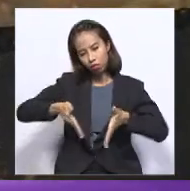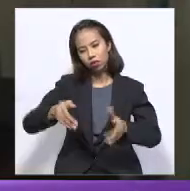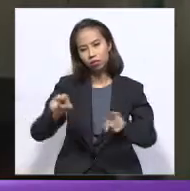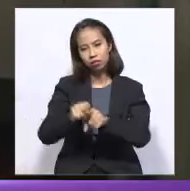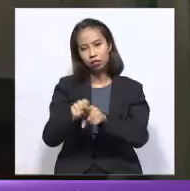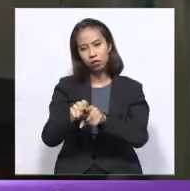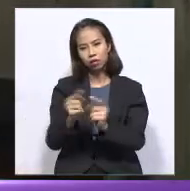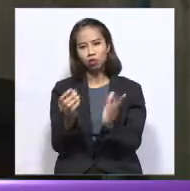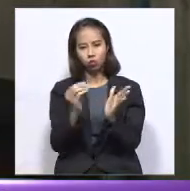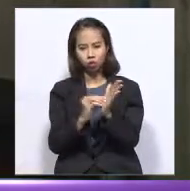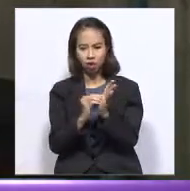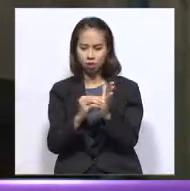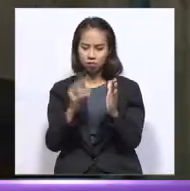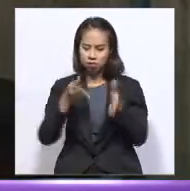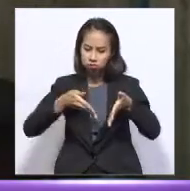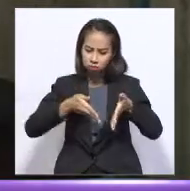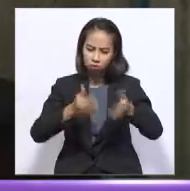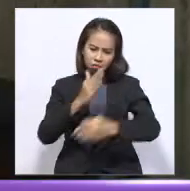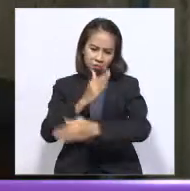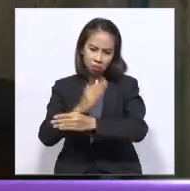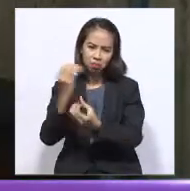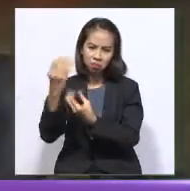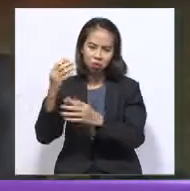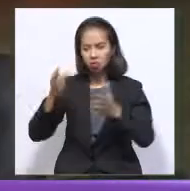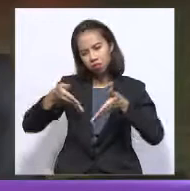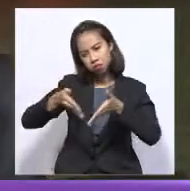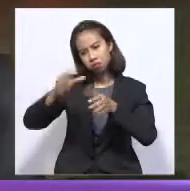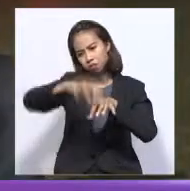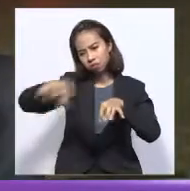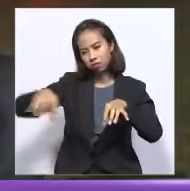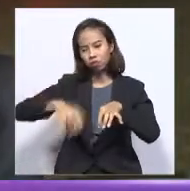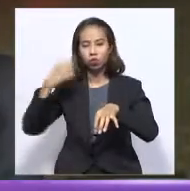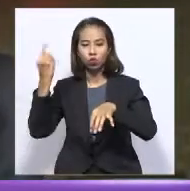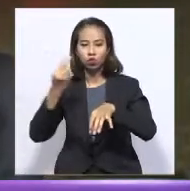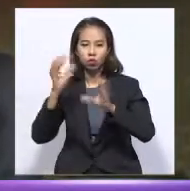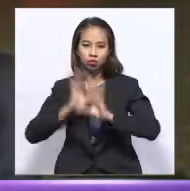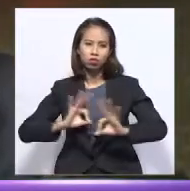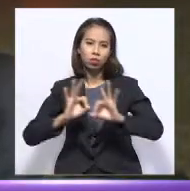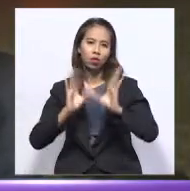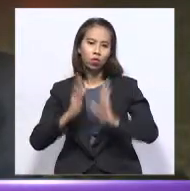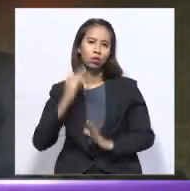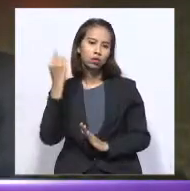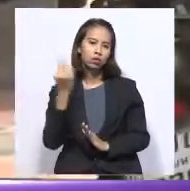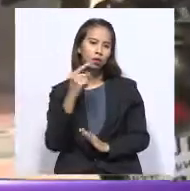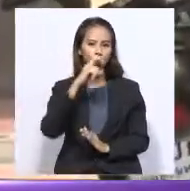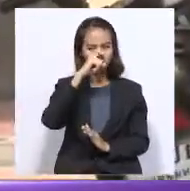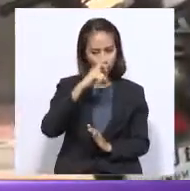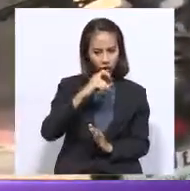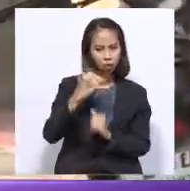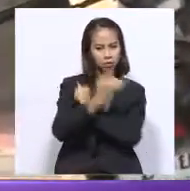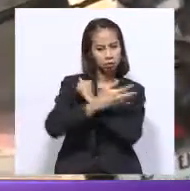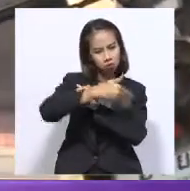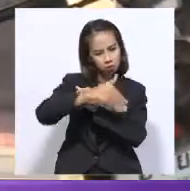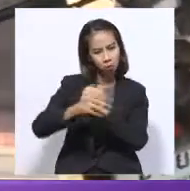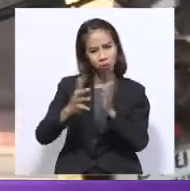เชื่อมไปยังกรุงเทพมหานครชั้นในมีแหล่งท่องเที่ยวสำคัญอยู่มากเลยแล้วก็มีนักท่องเที่ยวทั้งชาวไทยและชาวต่างประเท